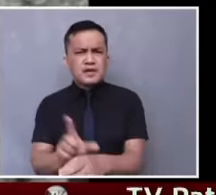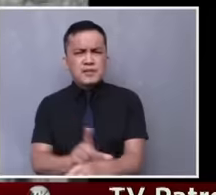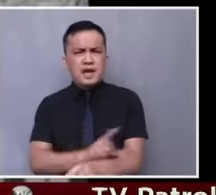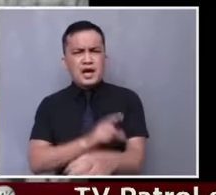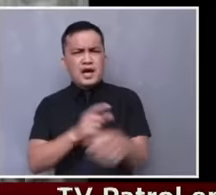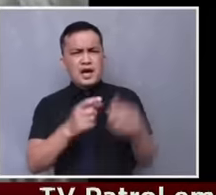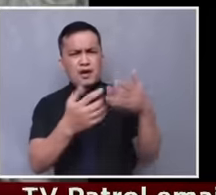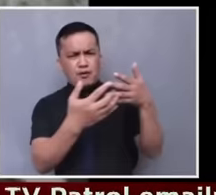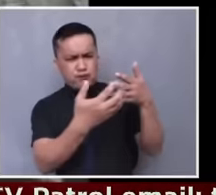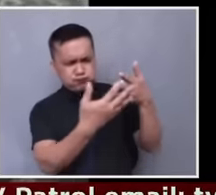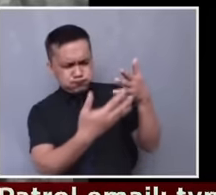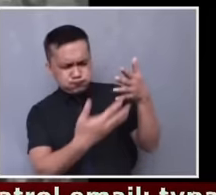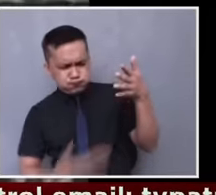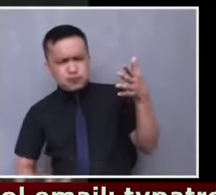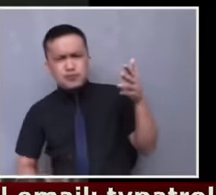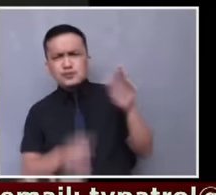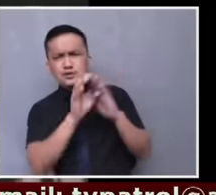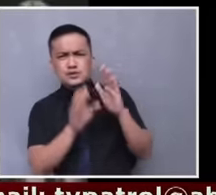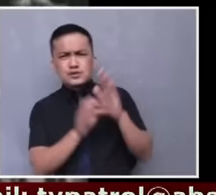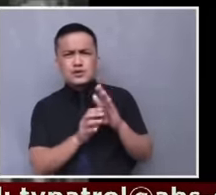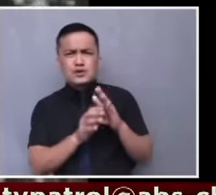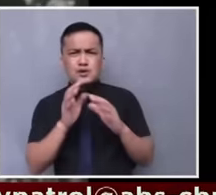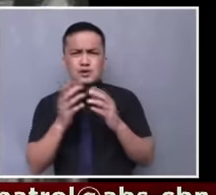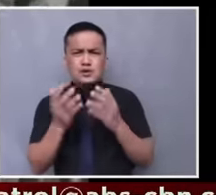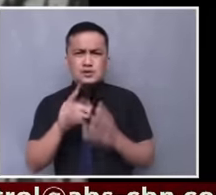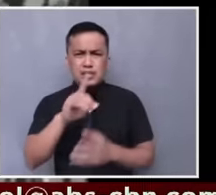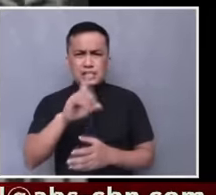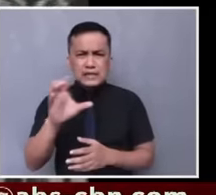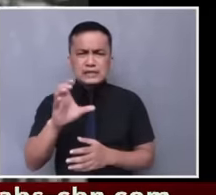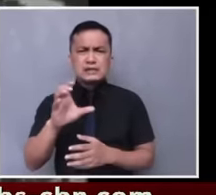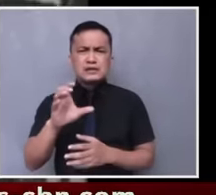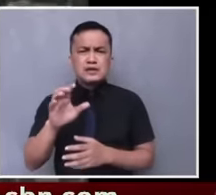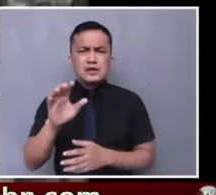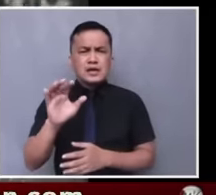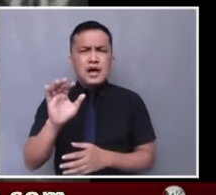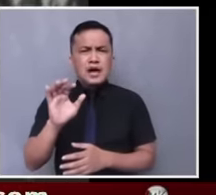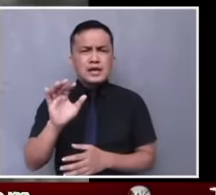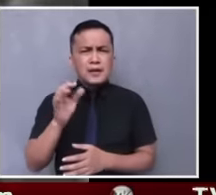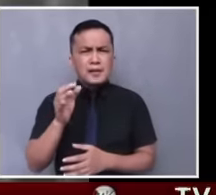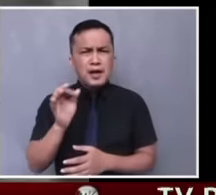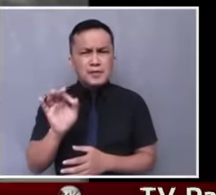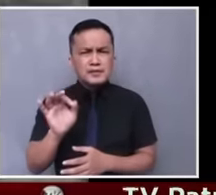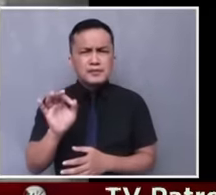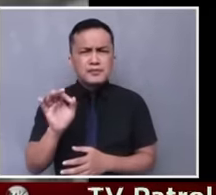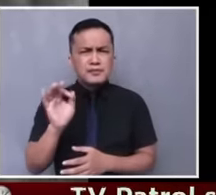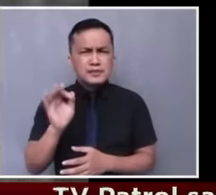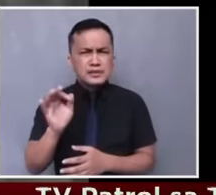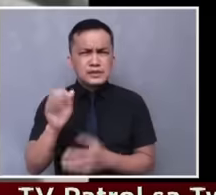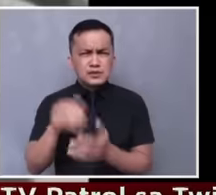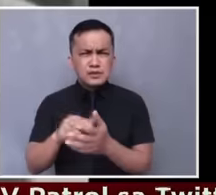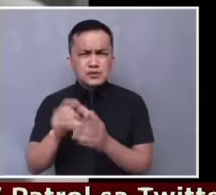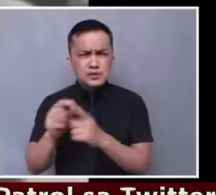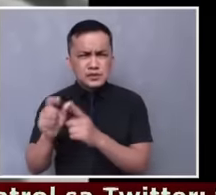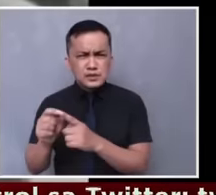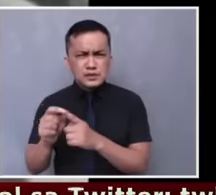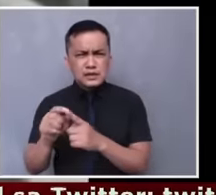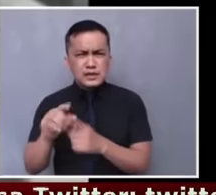mundo? Meron itong higit 140,000 salita at higit 400